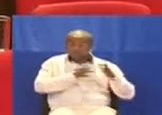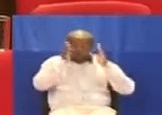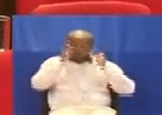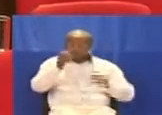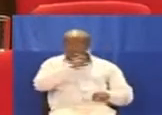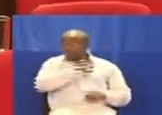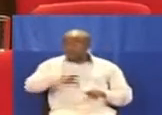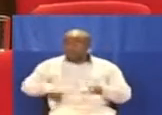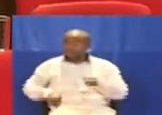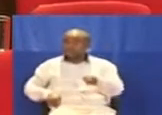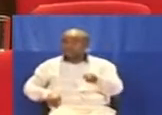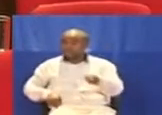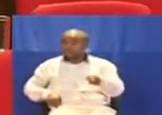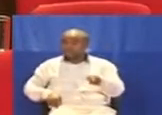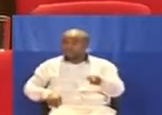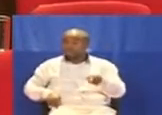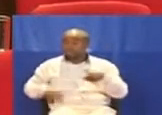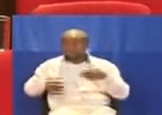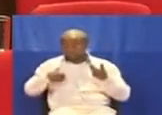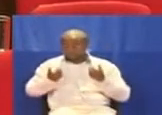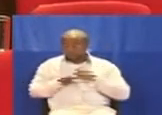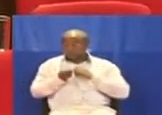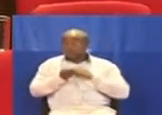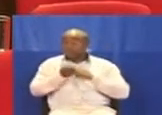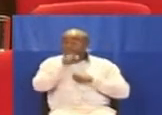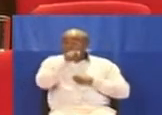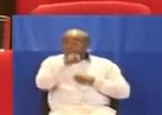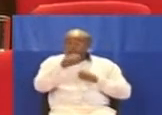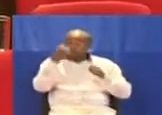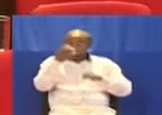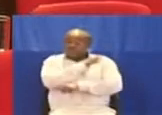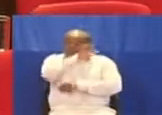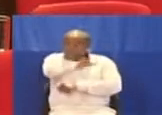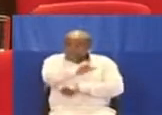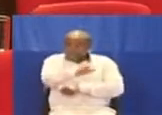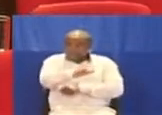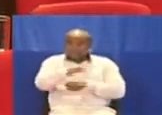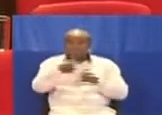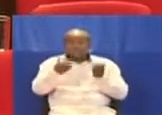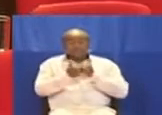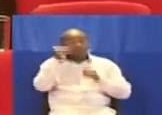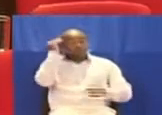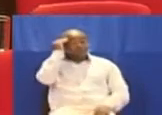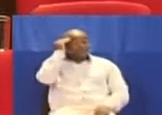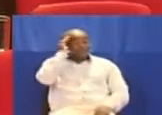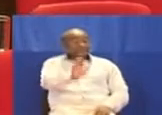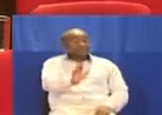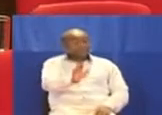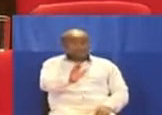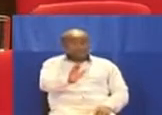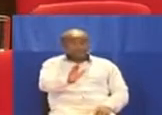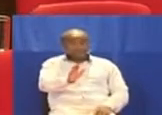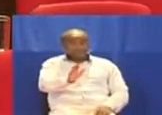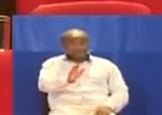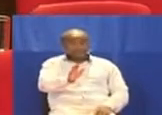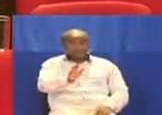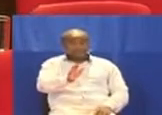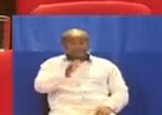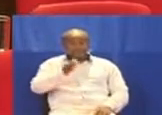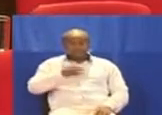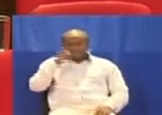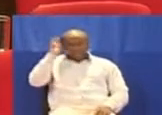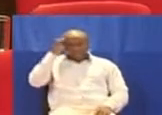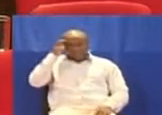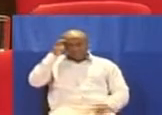Rais kwa utashi wake lakini pia kwa nguvu na karisma ambayo Mungu alimjalia, alienda beyond, alienda extra